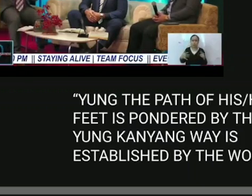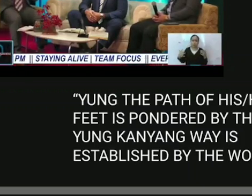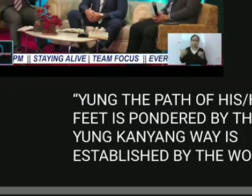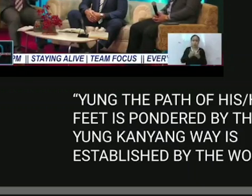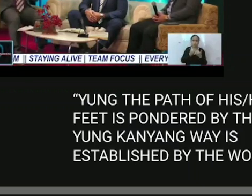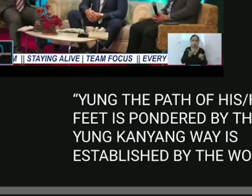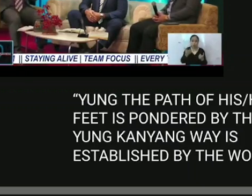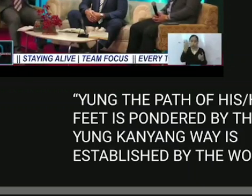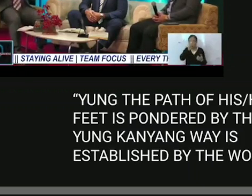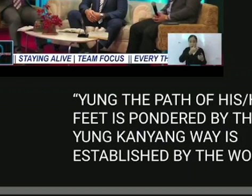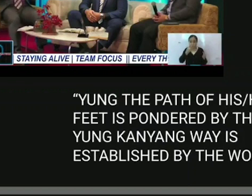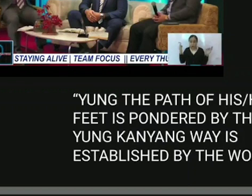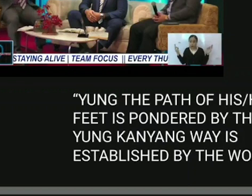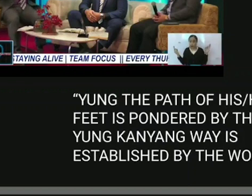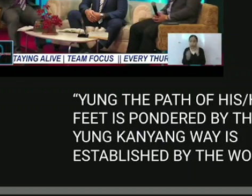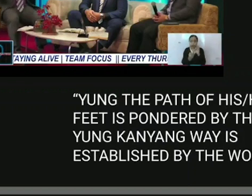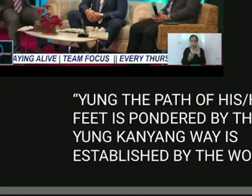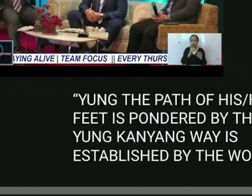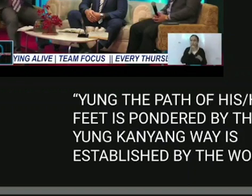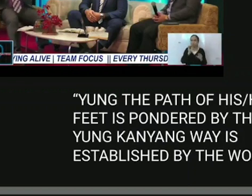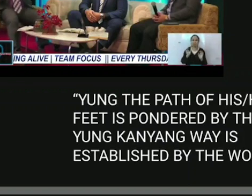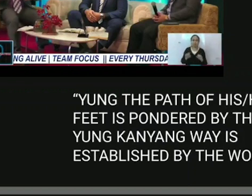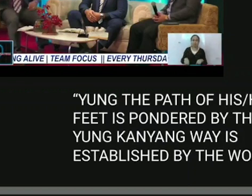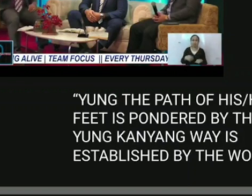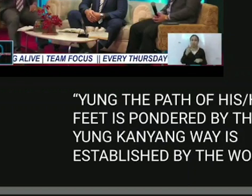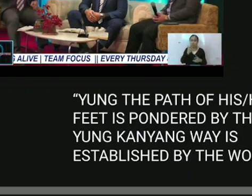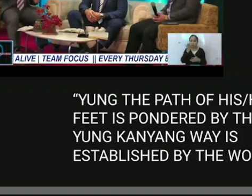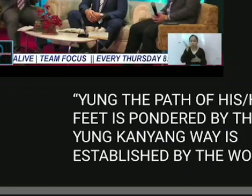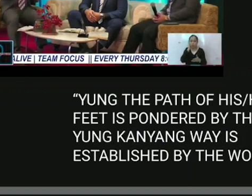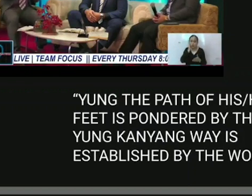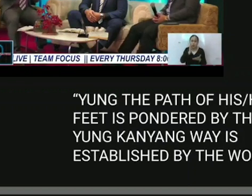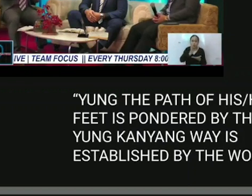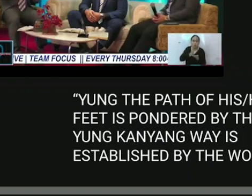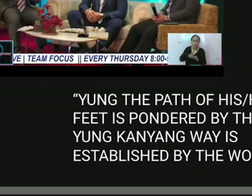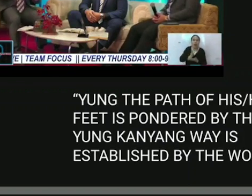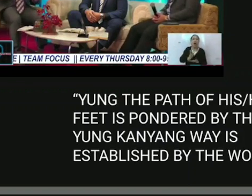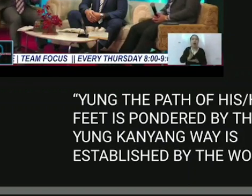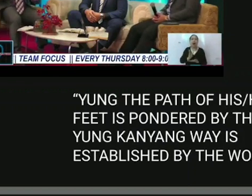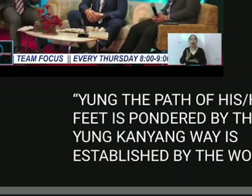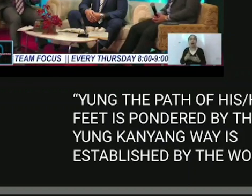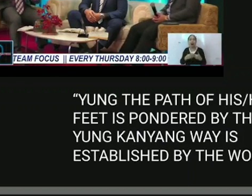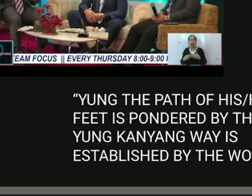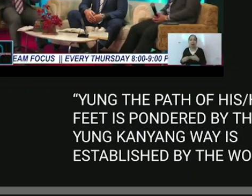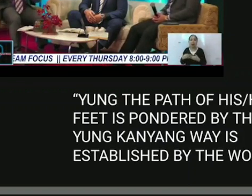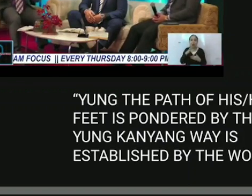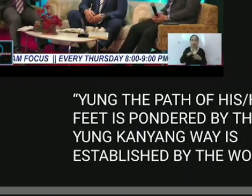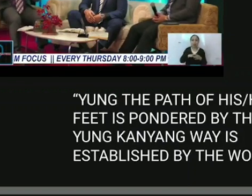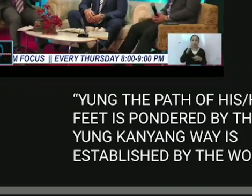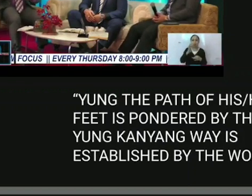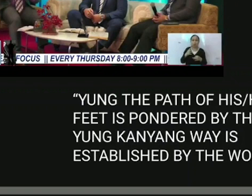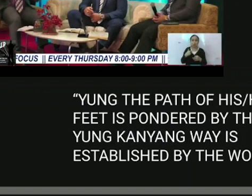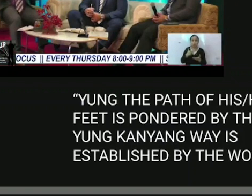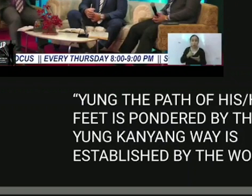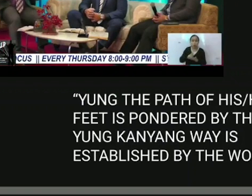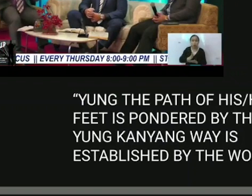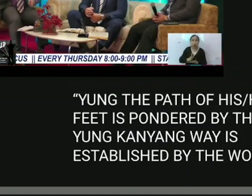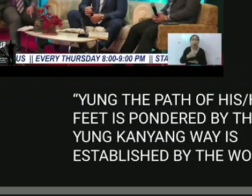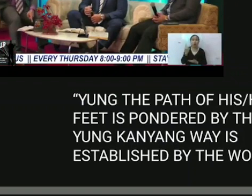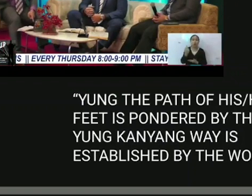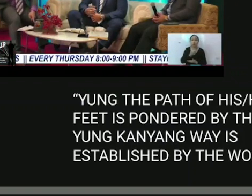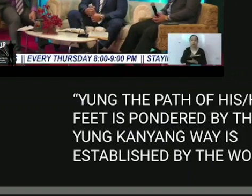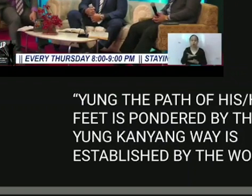niyang harap-harapan, alam niyang diretso yung takbo mo, ay guided doon ng Diyos, dire-diretso eh. You see? Ponder yung